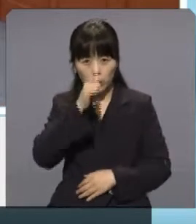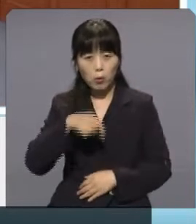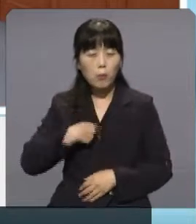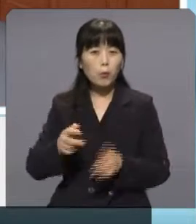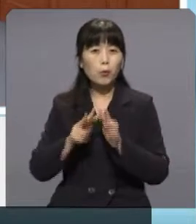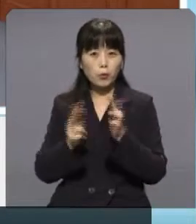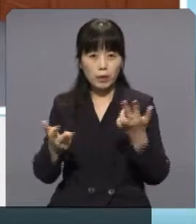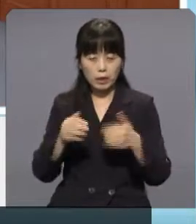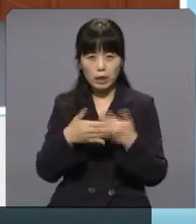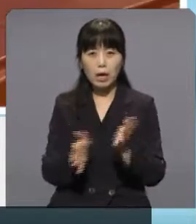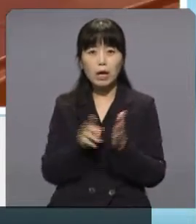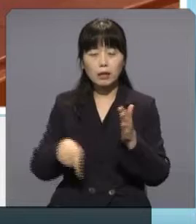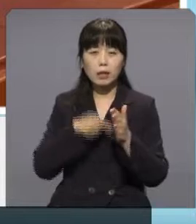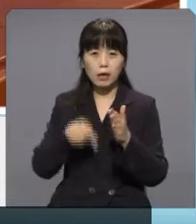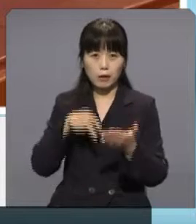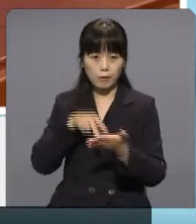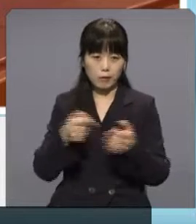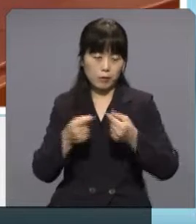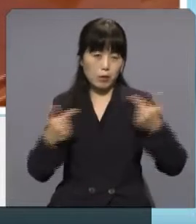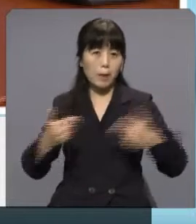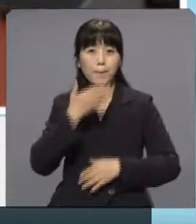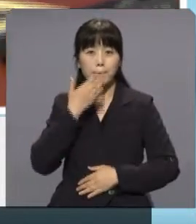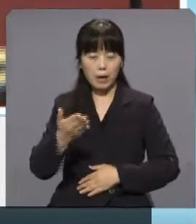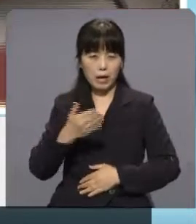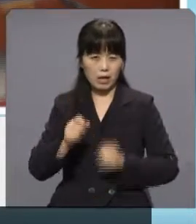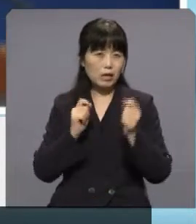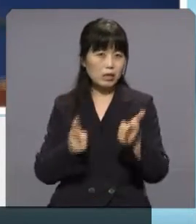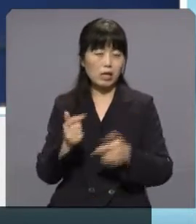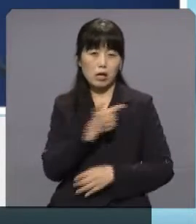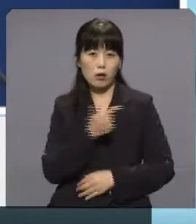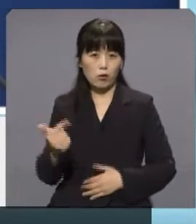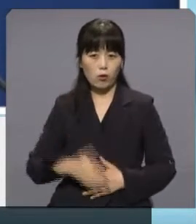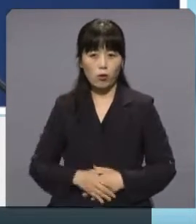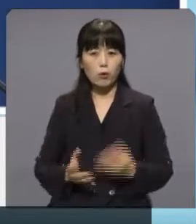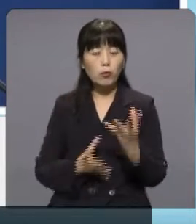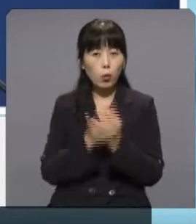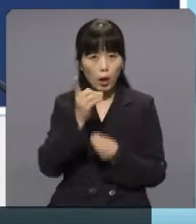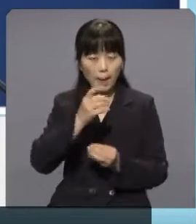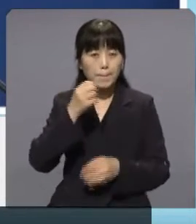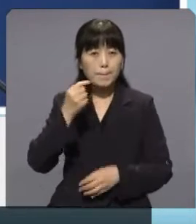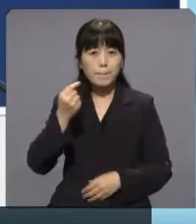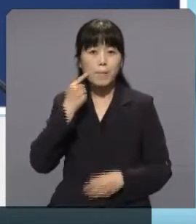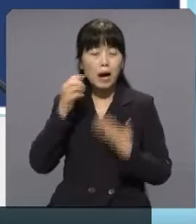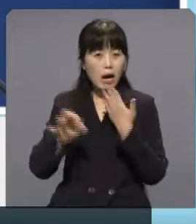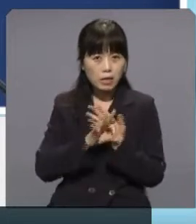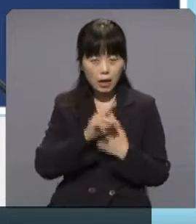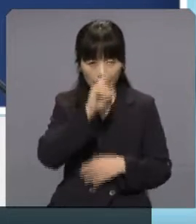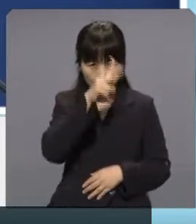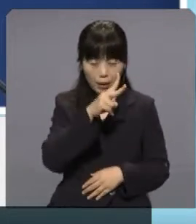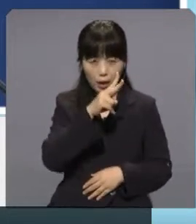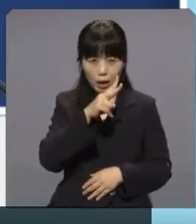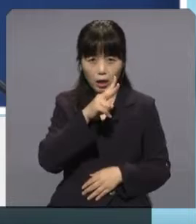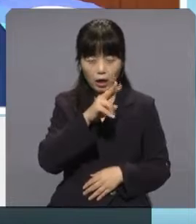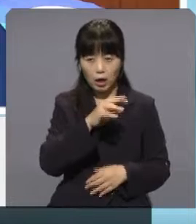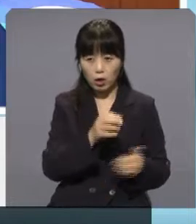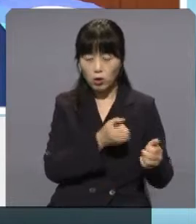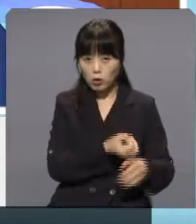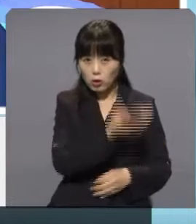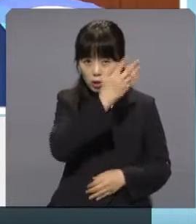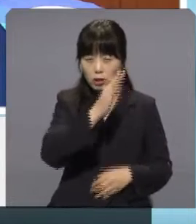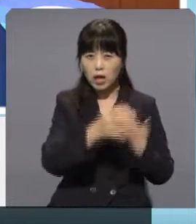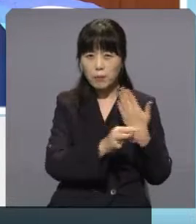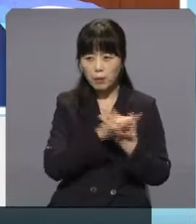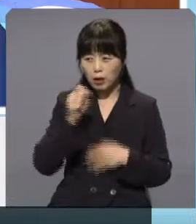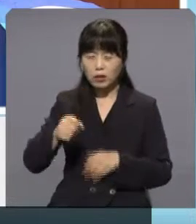본인이 이제 당내의 입지를 키울 수 있는 아주 중요한 계기거든요. 근데 단일화에서 만약의 경우에 박용진 의원한테 진다고 생각을 해보세요. 그럼 그런 기회가